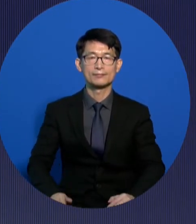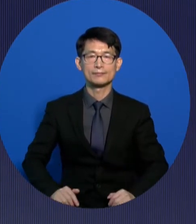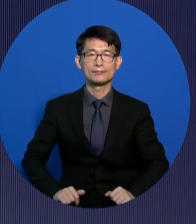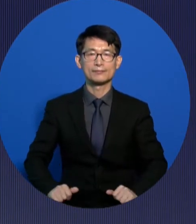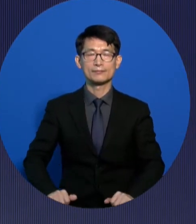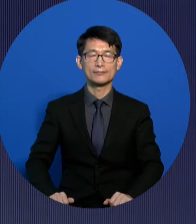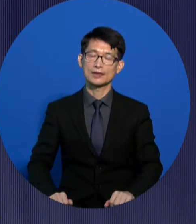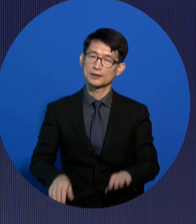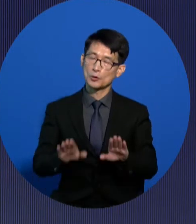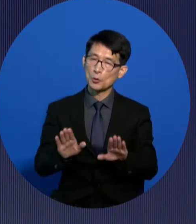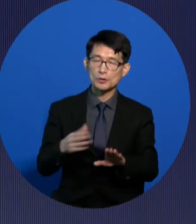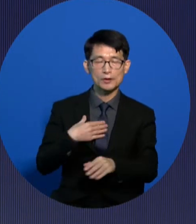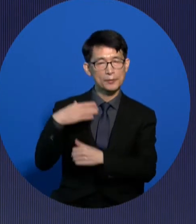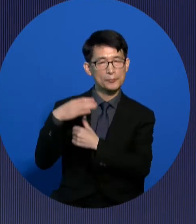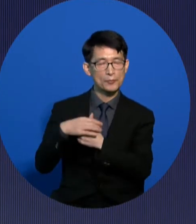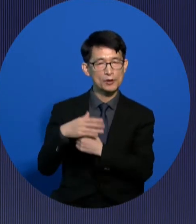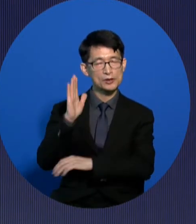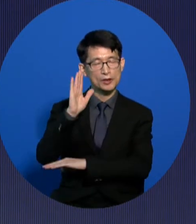무슨 얘기를 해야 되지?